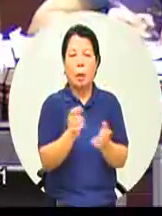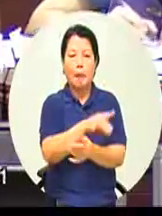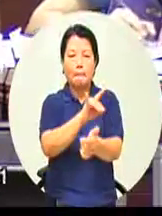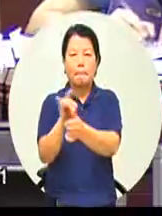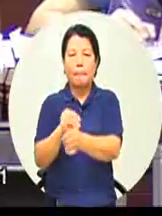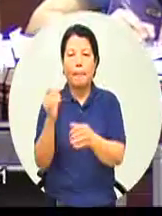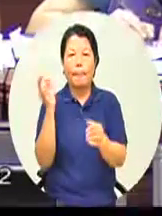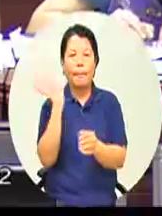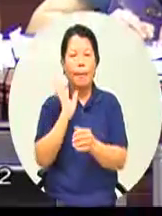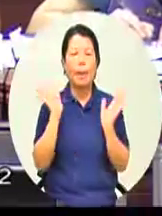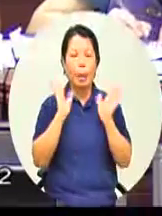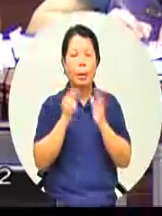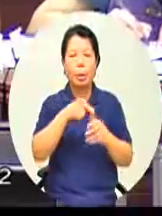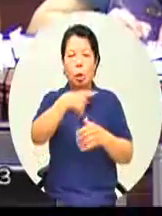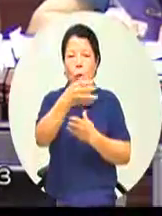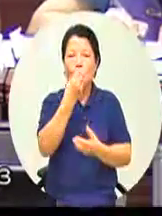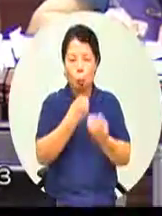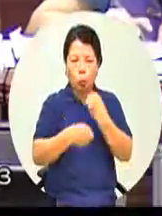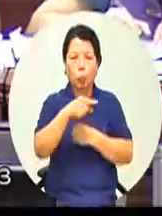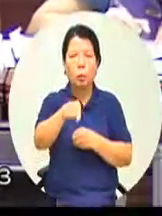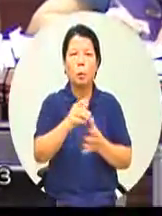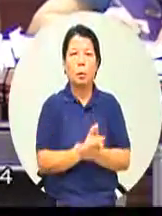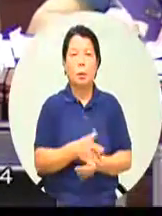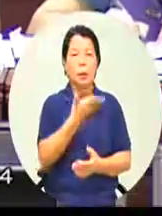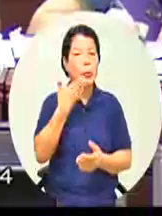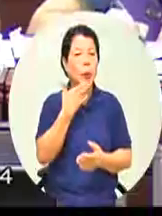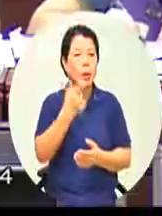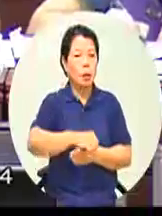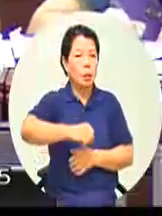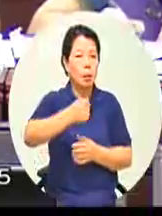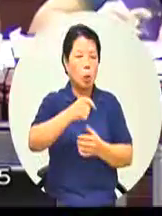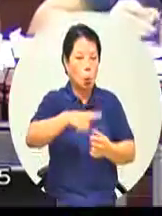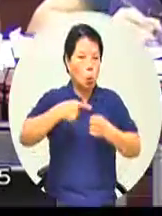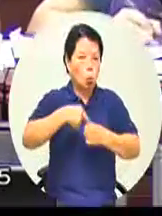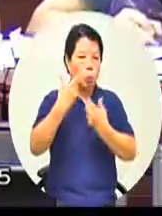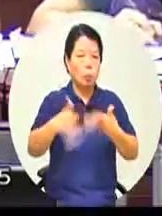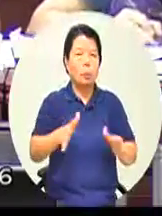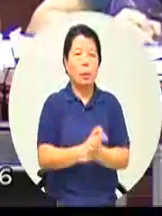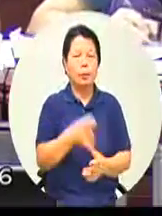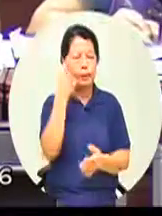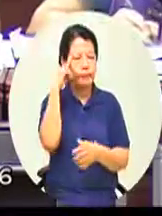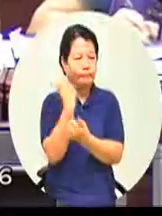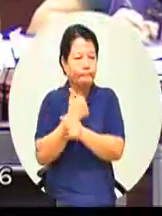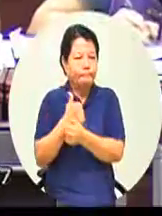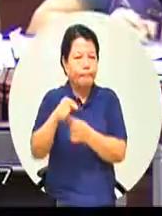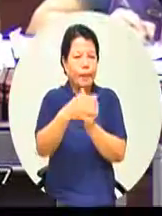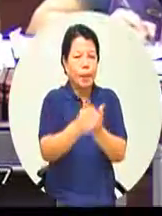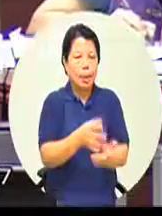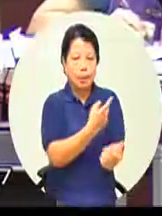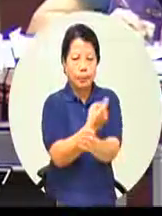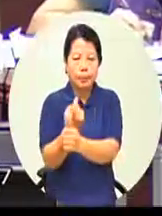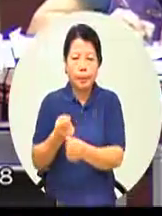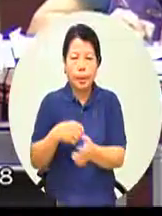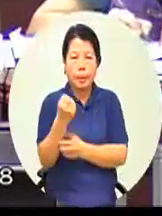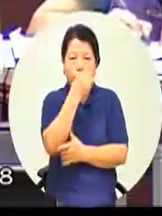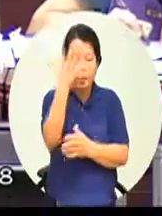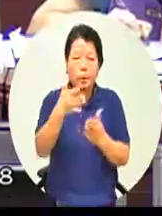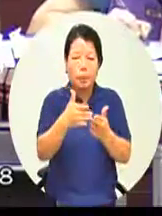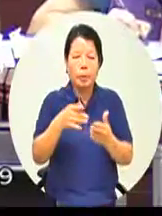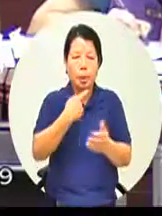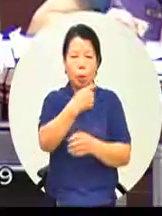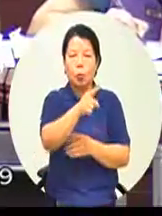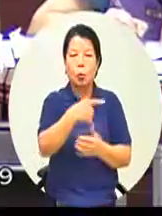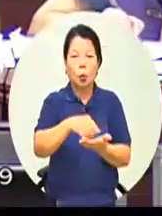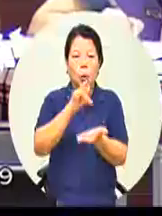得毒品这件事情，因为它的利润太高了，所以他们也是想尽办法在引诱青少年人口能够去吸